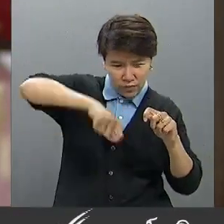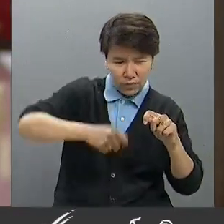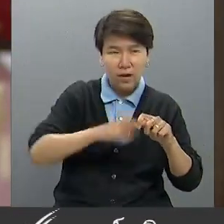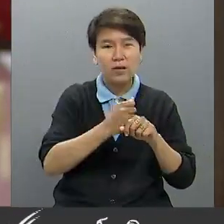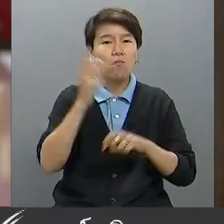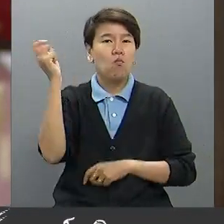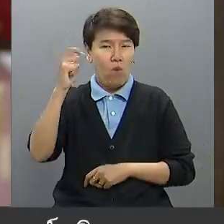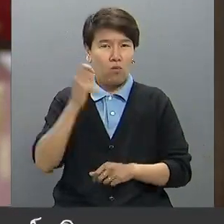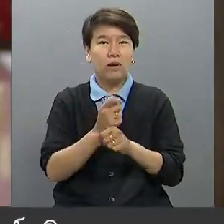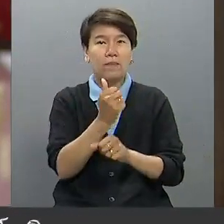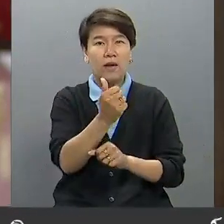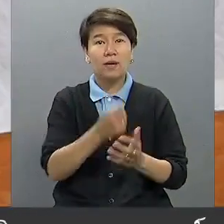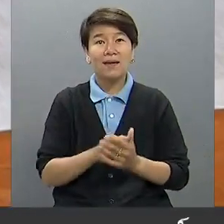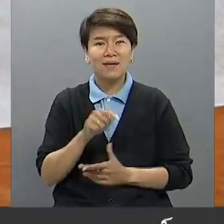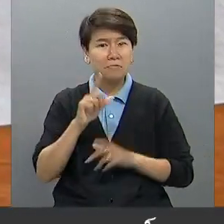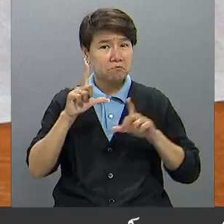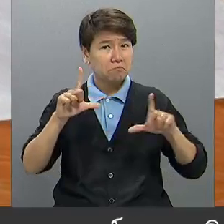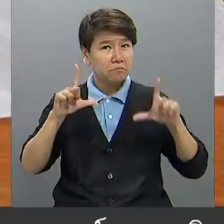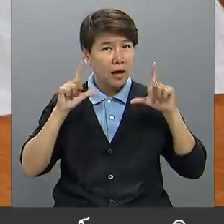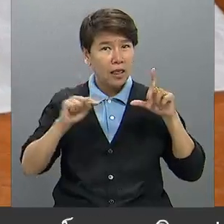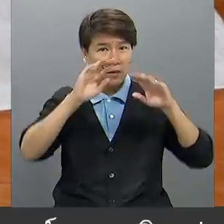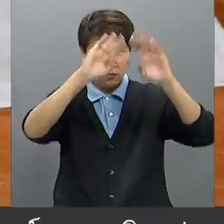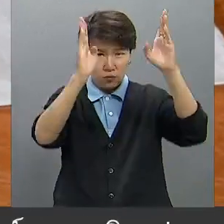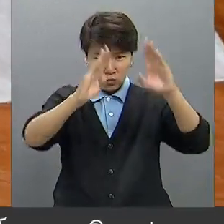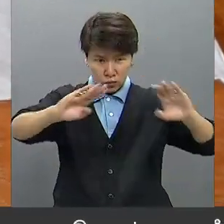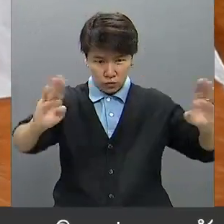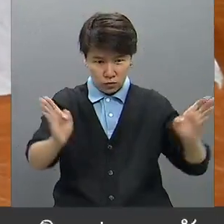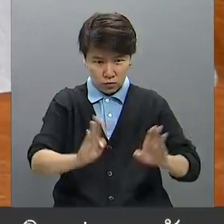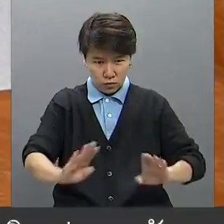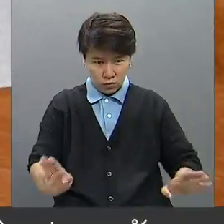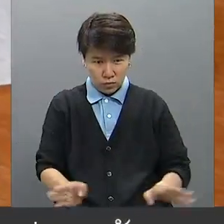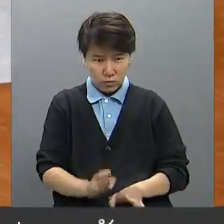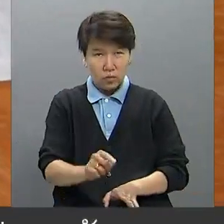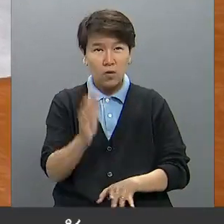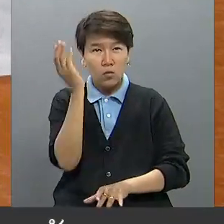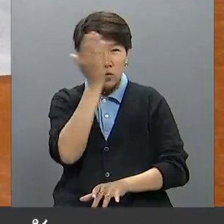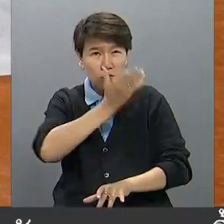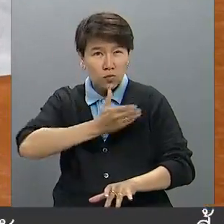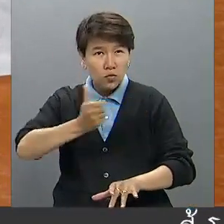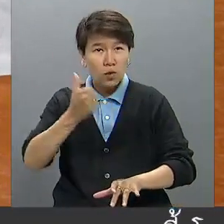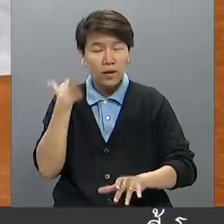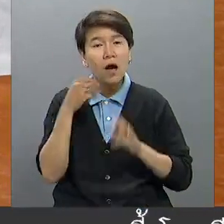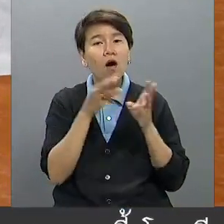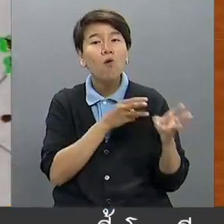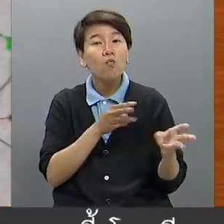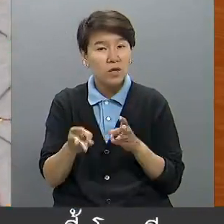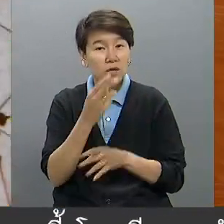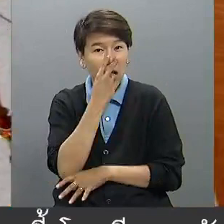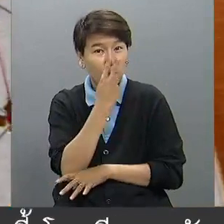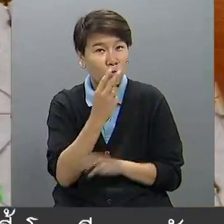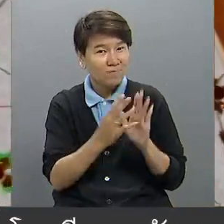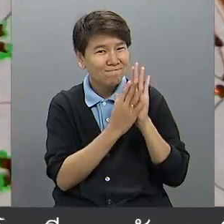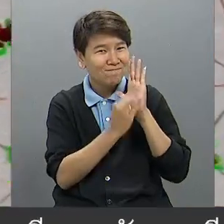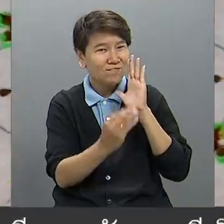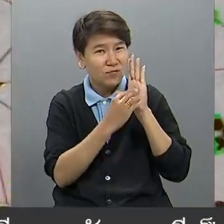ที่นี่นะครับก็จะ1คือสวดสงมีสัดส่วนการผูกเดี๋ยวผมจะสอนวิธีจะถ่ายทอดวิธีการทำให้ดูนะครับ